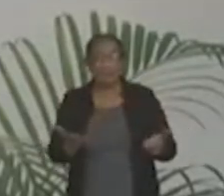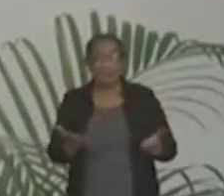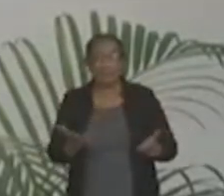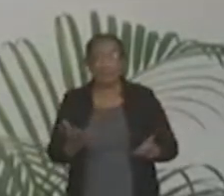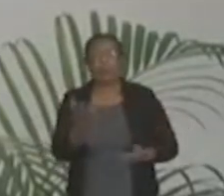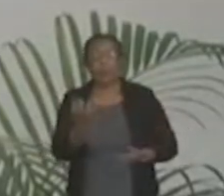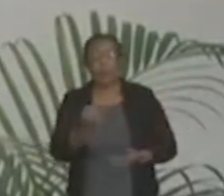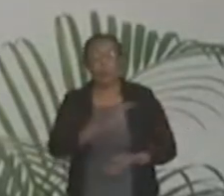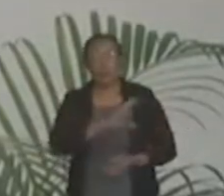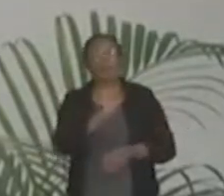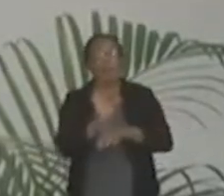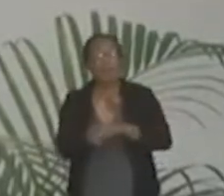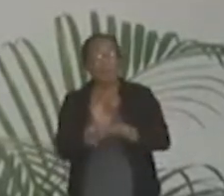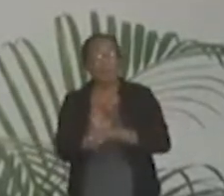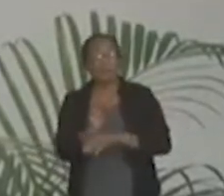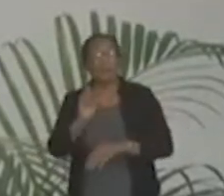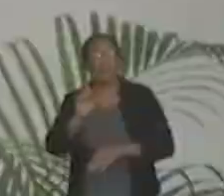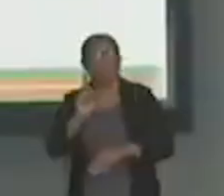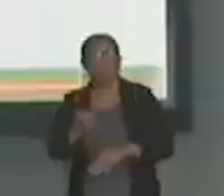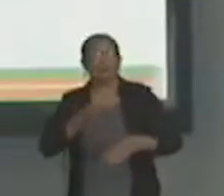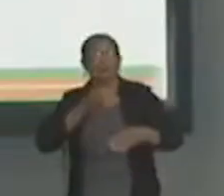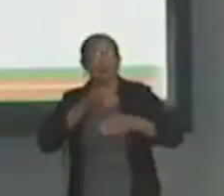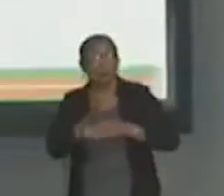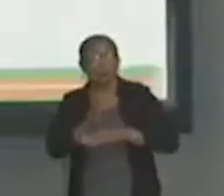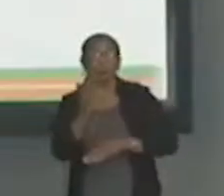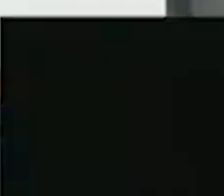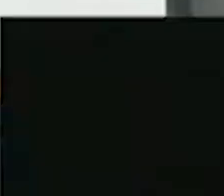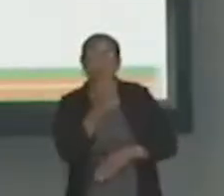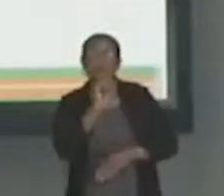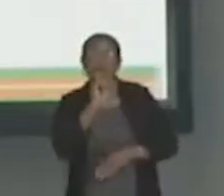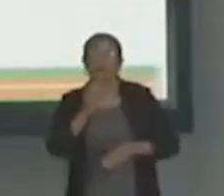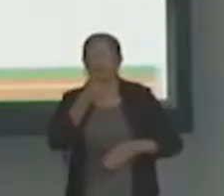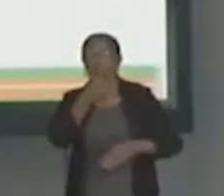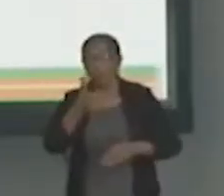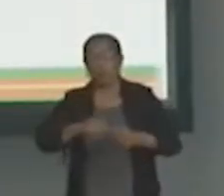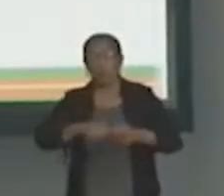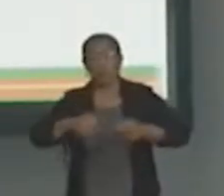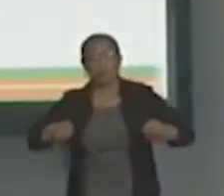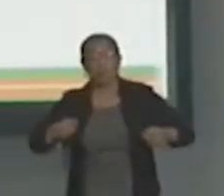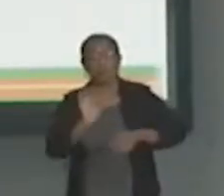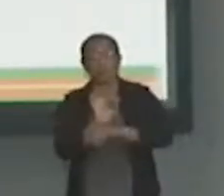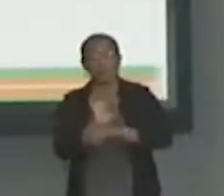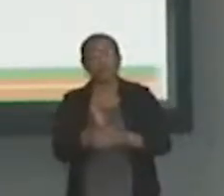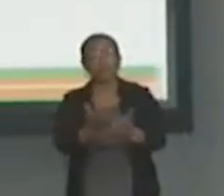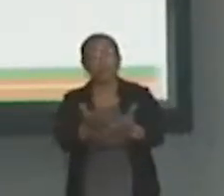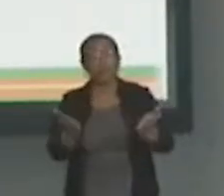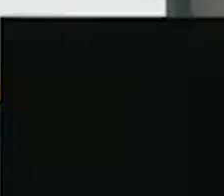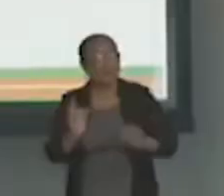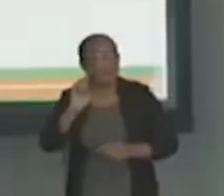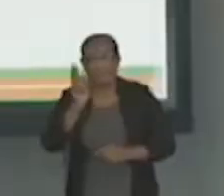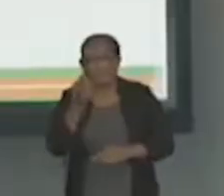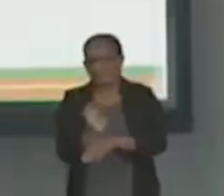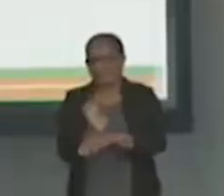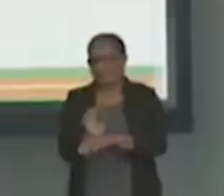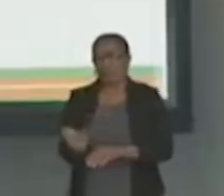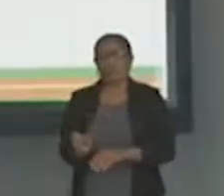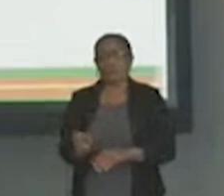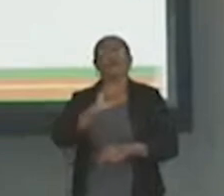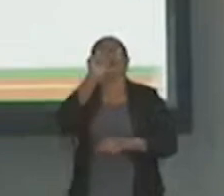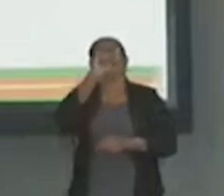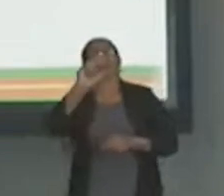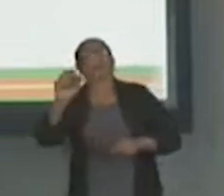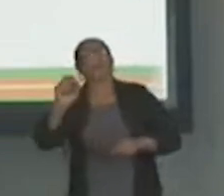leven lang blijven leren, omdat we willen dat ze kwaliteitsvol onderwijs leveren. Niet gewoon een juf die voor de klas staat, maar nee.